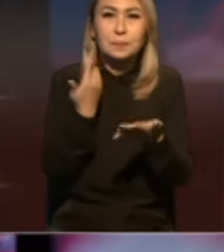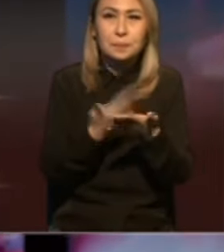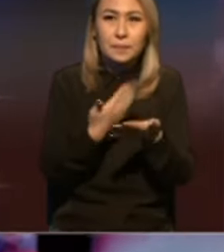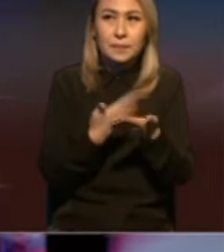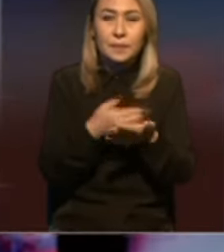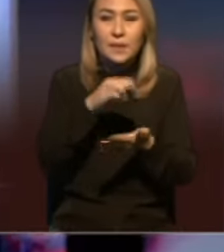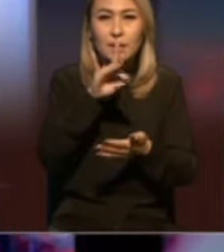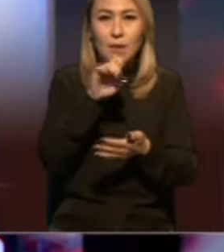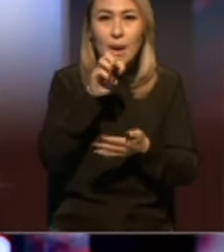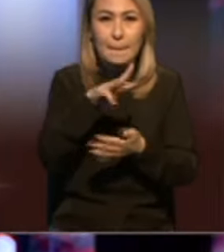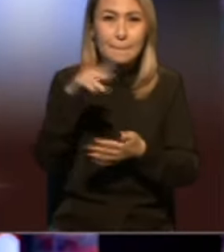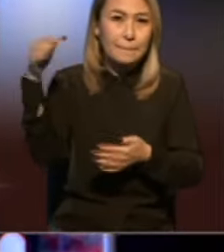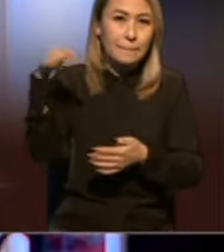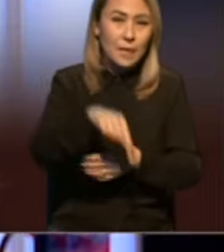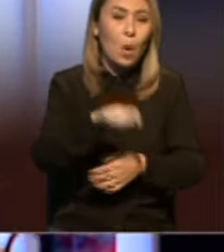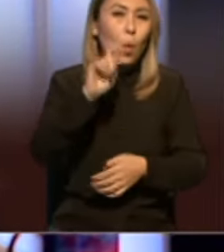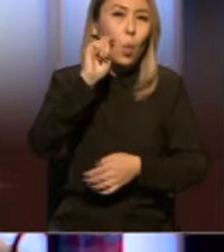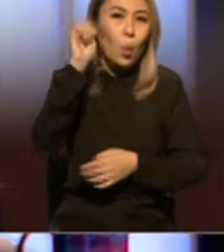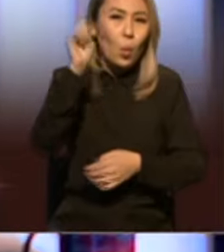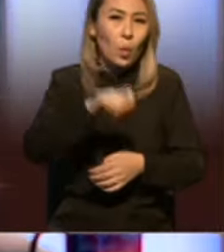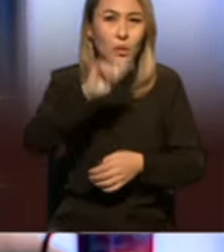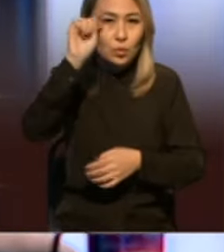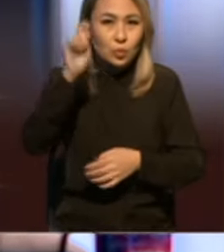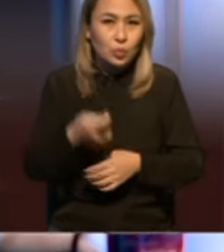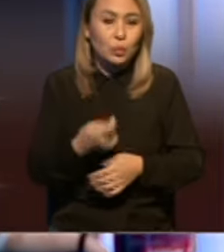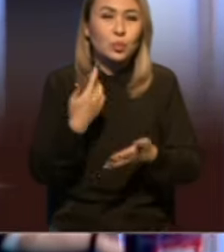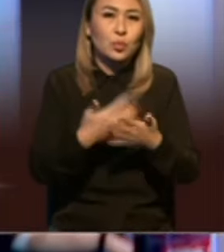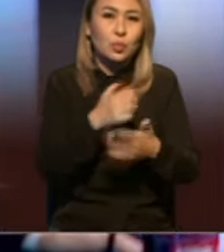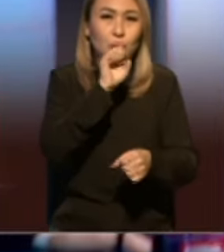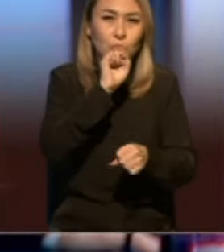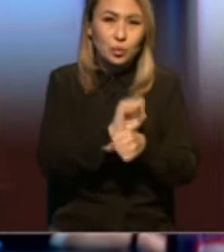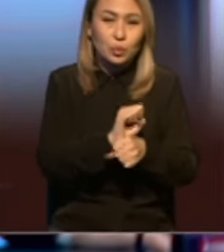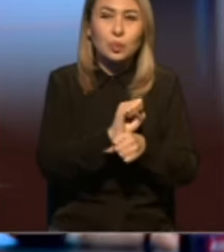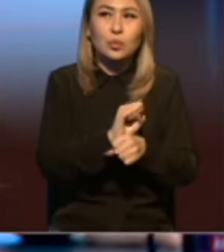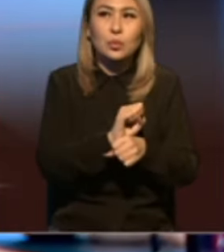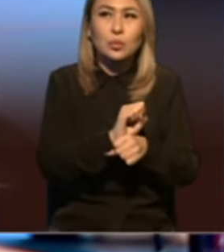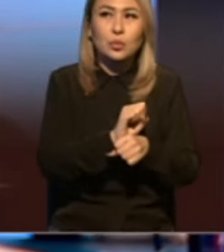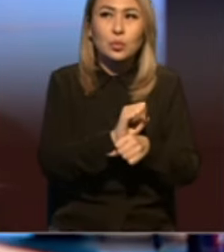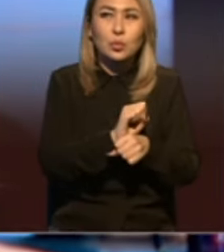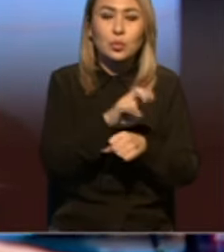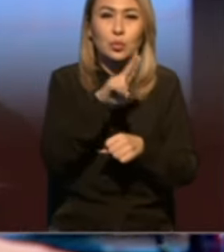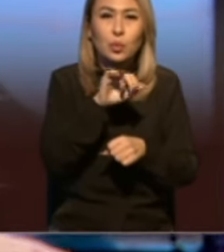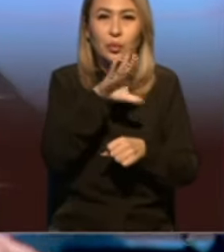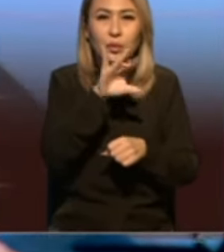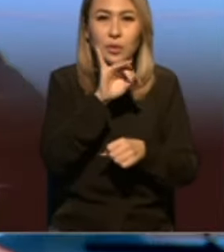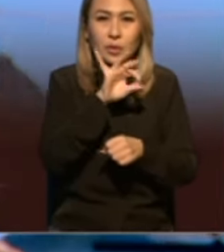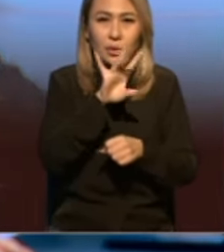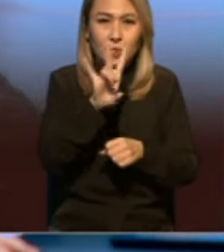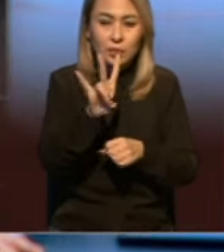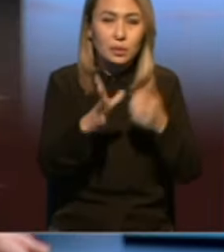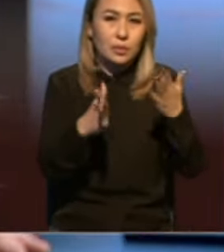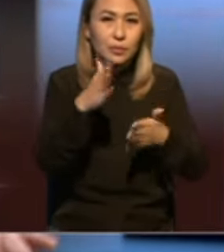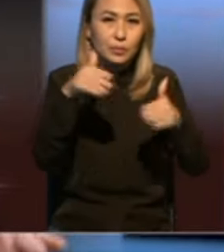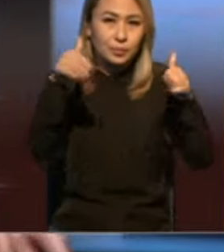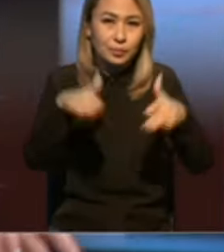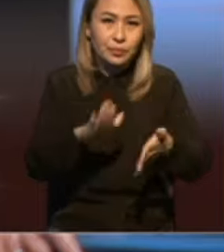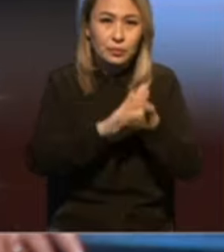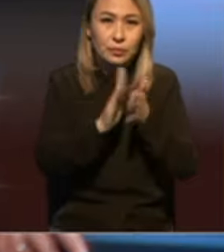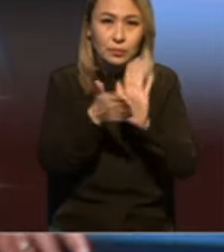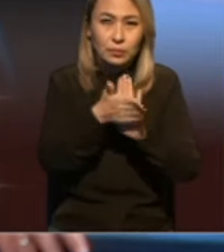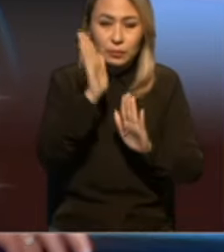айталық, Трамп келіп Украинада соғысты біраз тоқтатып, Путинмен келісімге келетін болса,